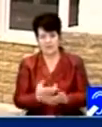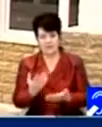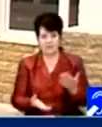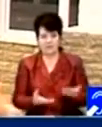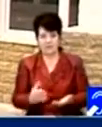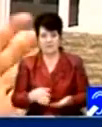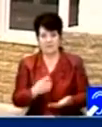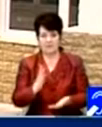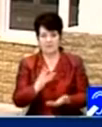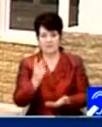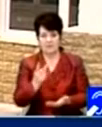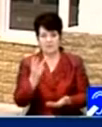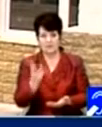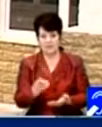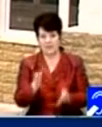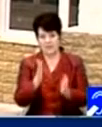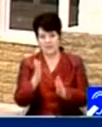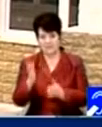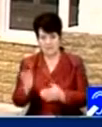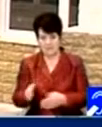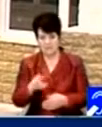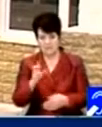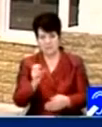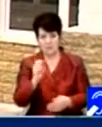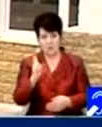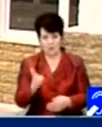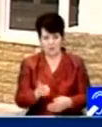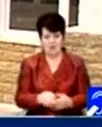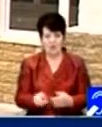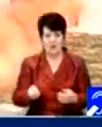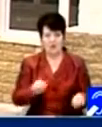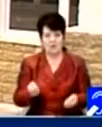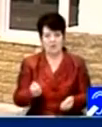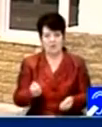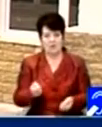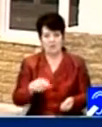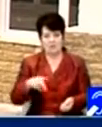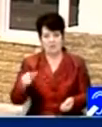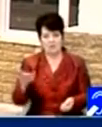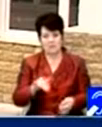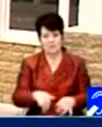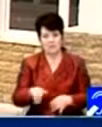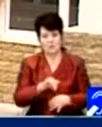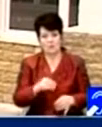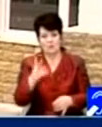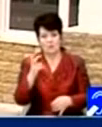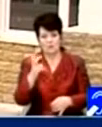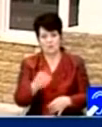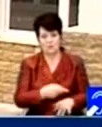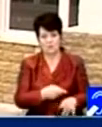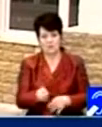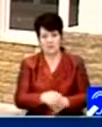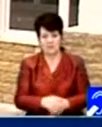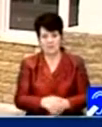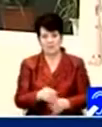știți, deci cu 2-3 despărțituri, care copilul trebuie din blocul principal să ducă undeva, eu știu, vreo 200 de metri